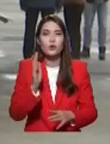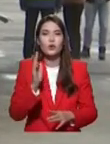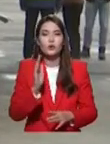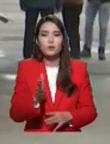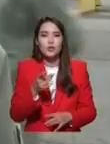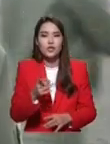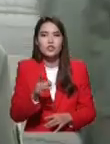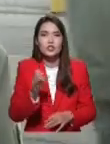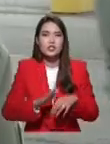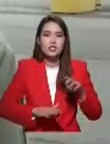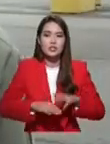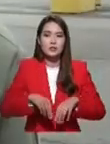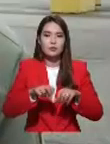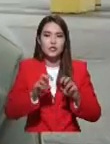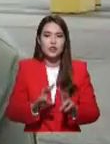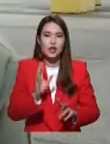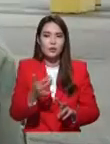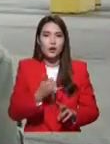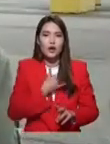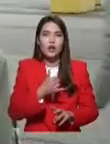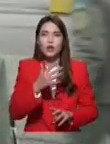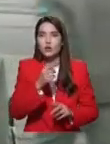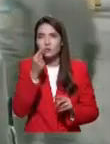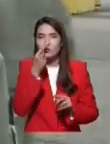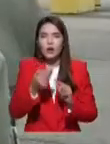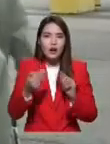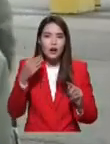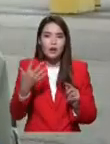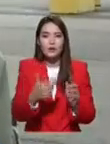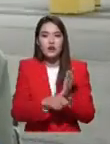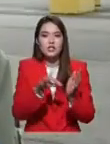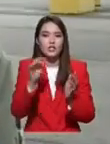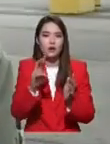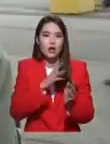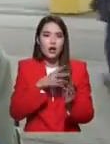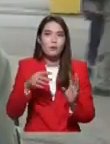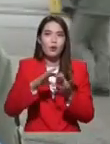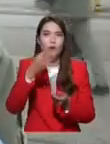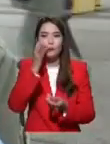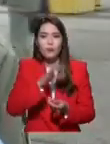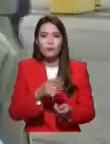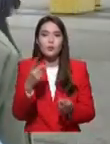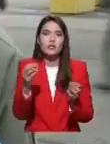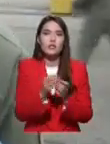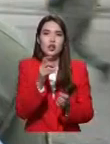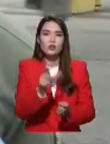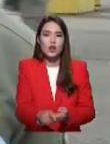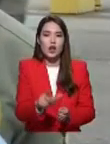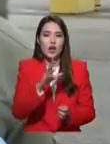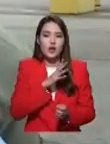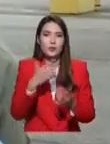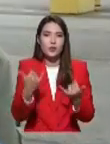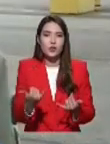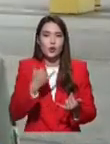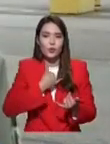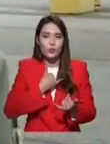1200 километров. До этого мы проходили практику на легкомоторных самолетах Пи-2002. Вот теперь мы